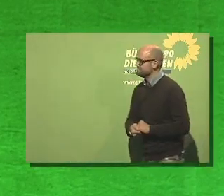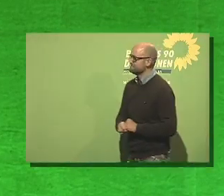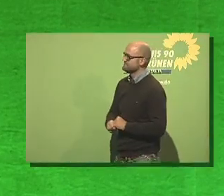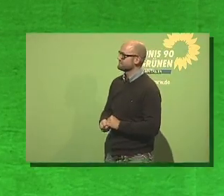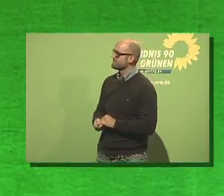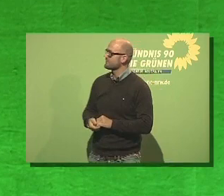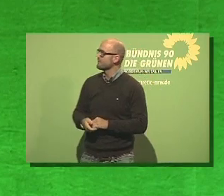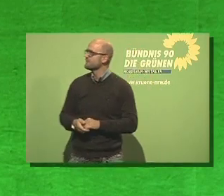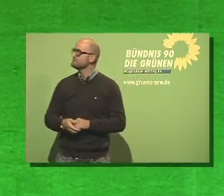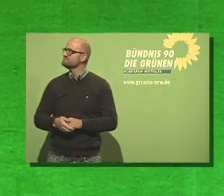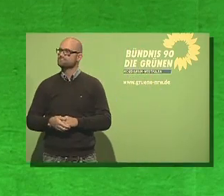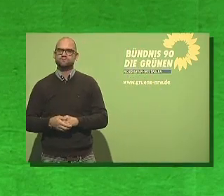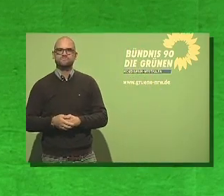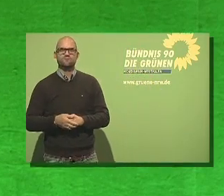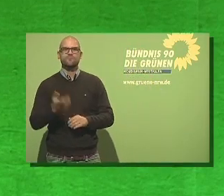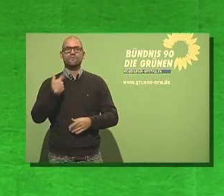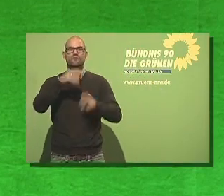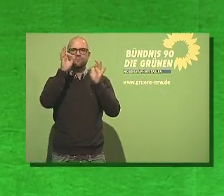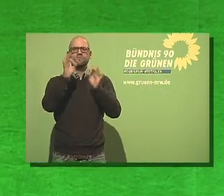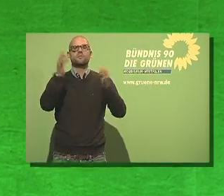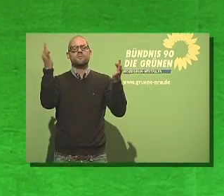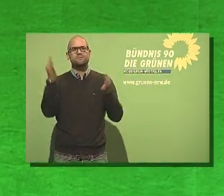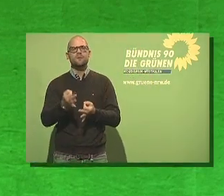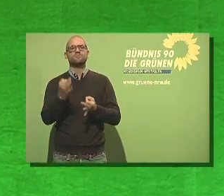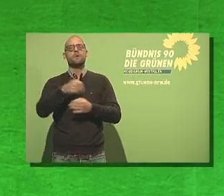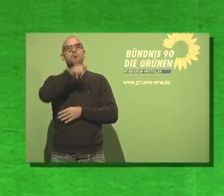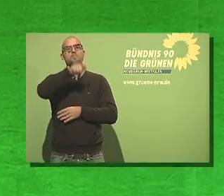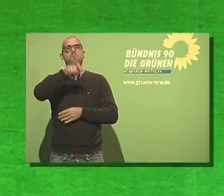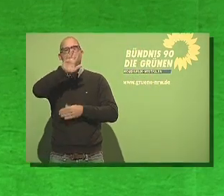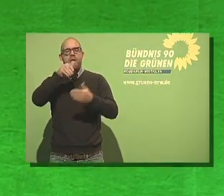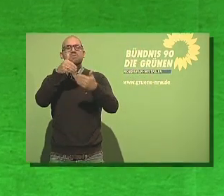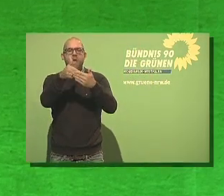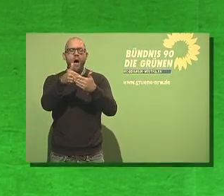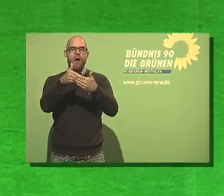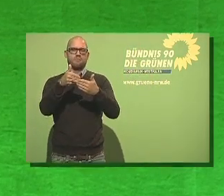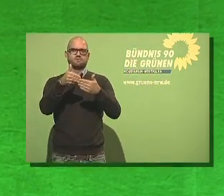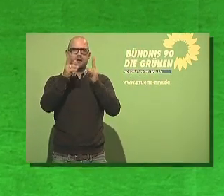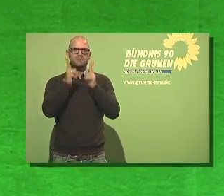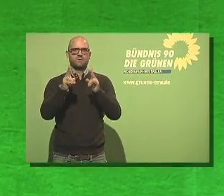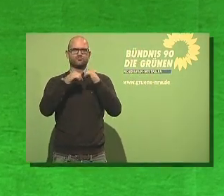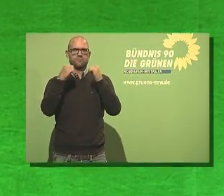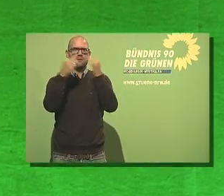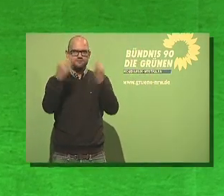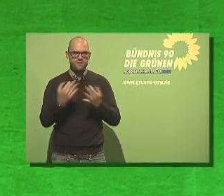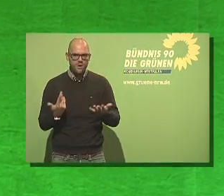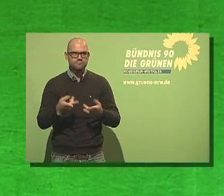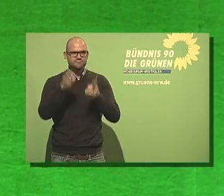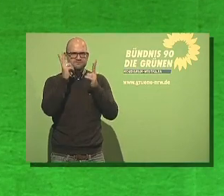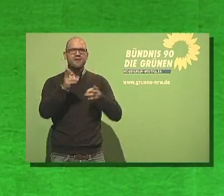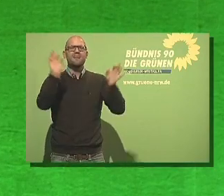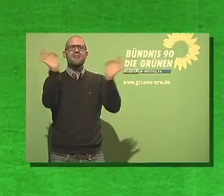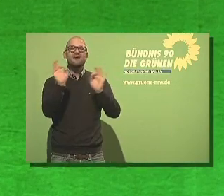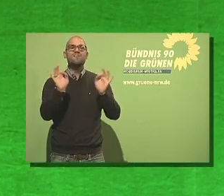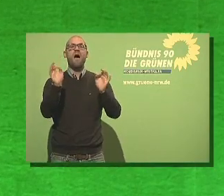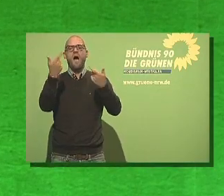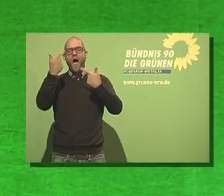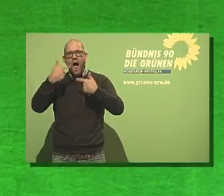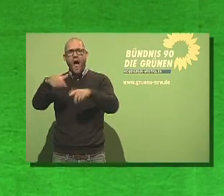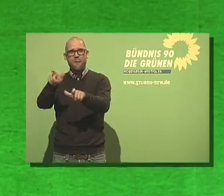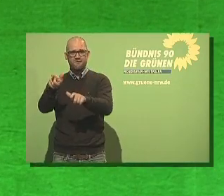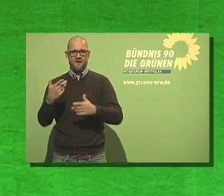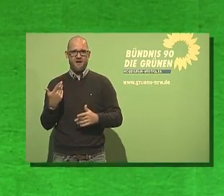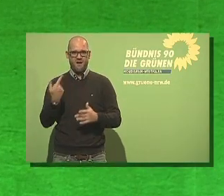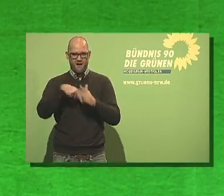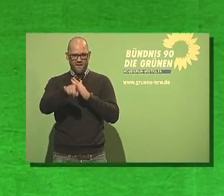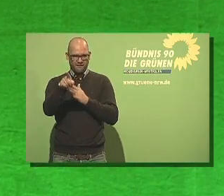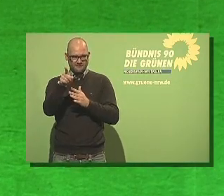Was wir brauchen, ist eine bürgernahe, rechtsstaatliche Polizei, die gut organisiert und ausgebildet ist, die konkrete Gefahren abwehrt und Straftaten verfolgt. Und